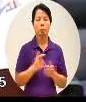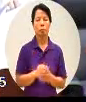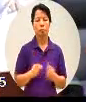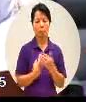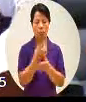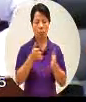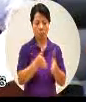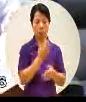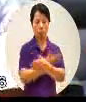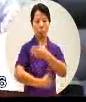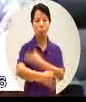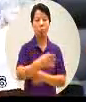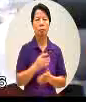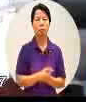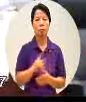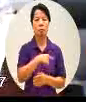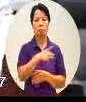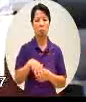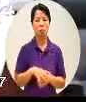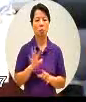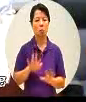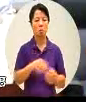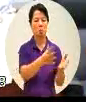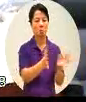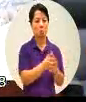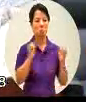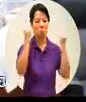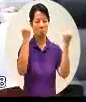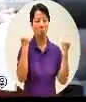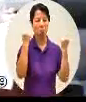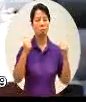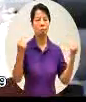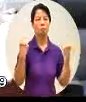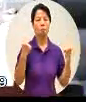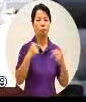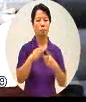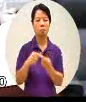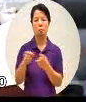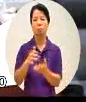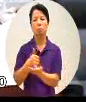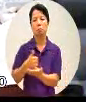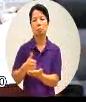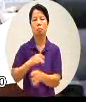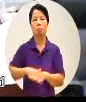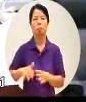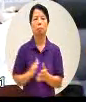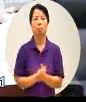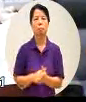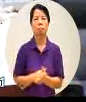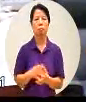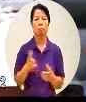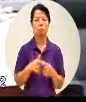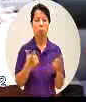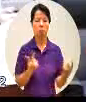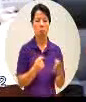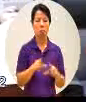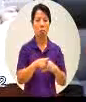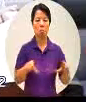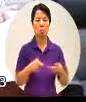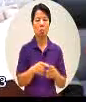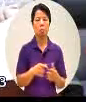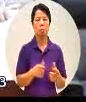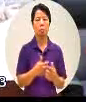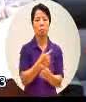碍嘛，为人的作用，为人的作善，大家人虽然的体能无同，你用一个同一个标准来拿分